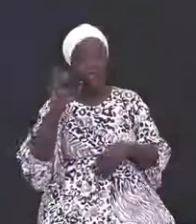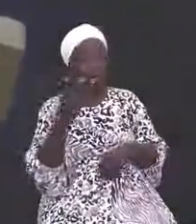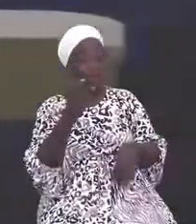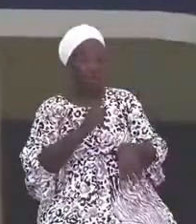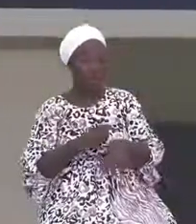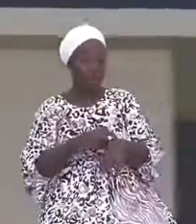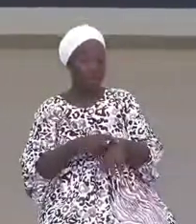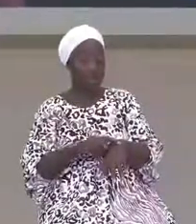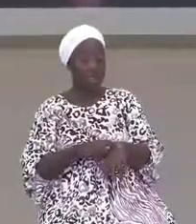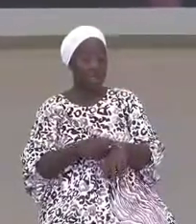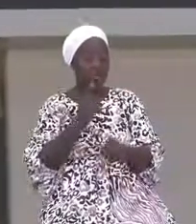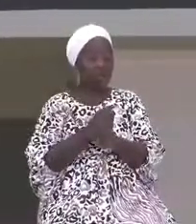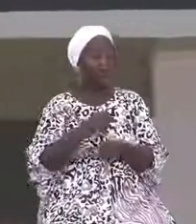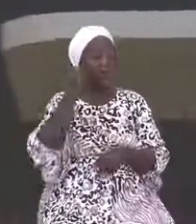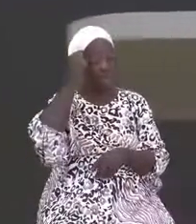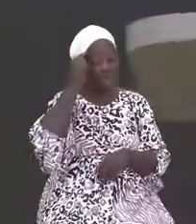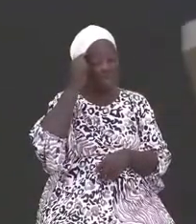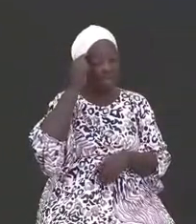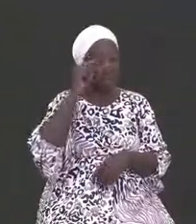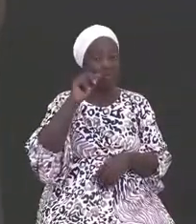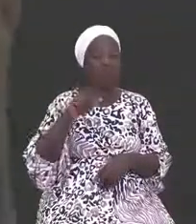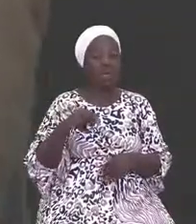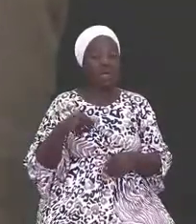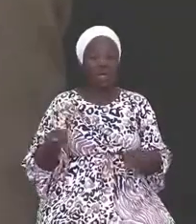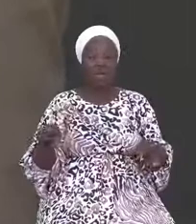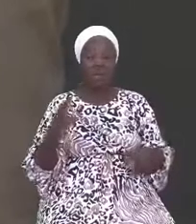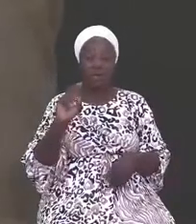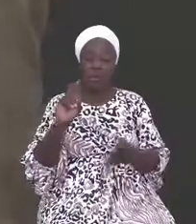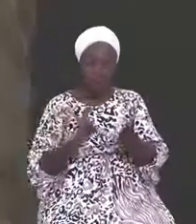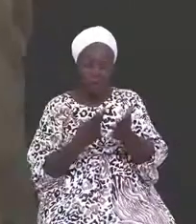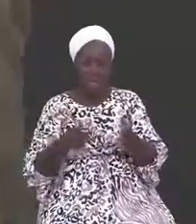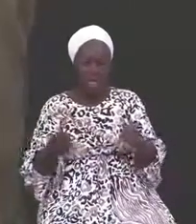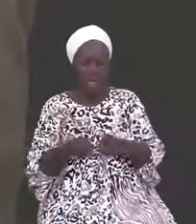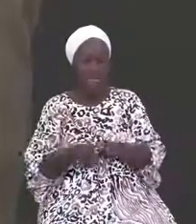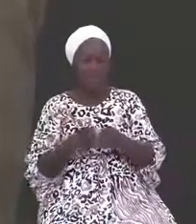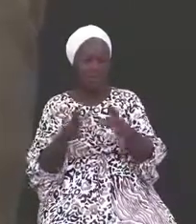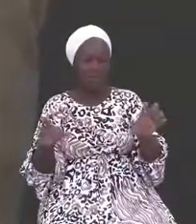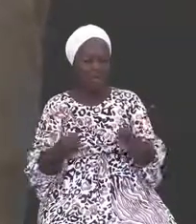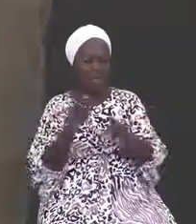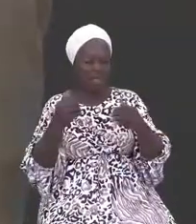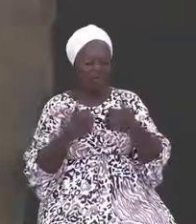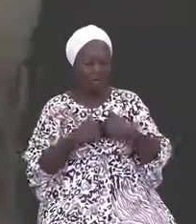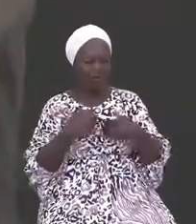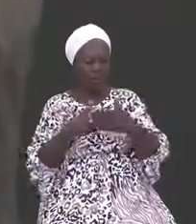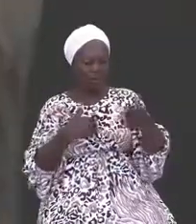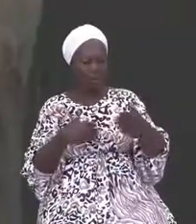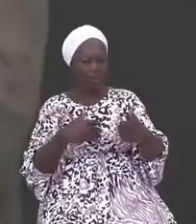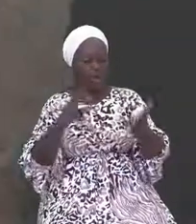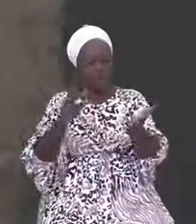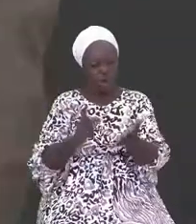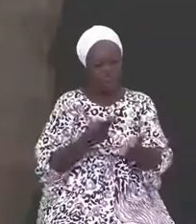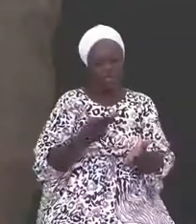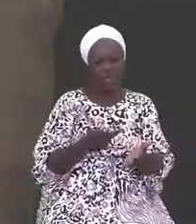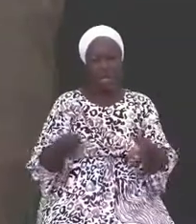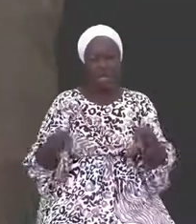deux fois à ce qu'il avait avant. Le double de la foi que j'avais. Le double